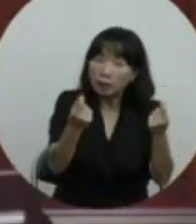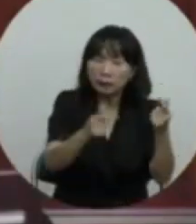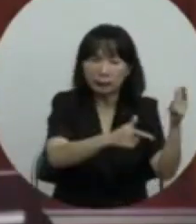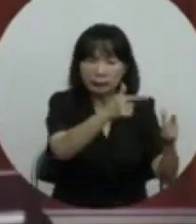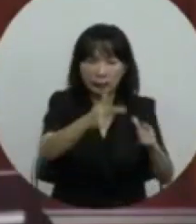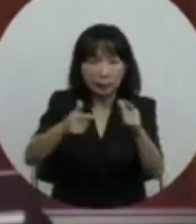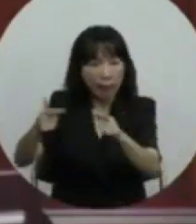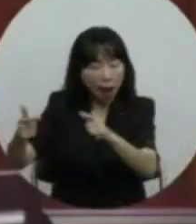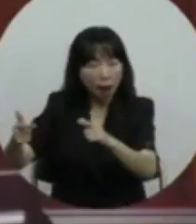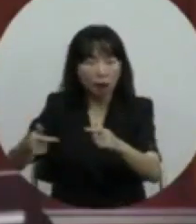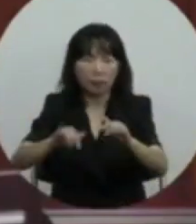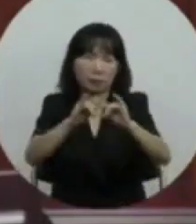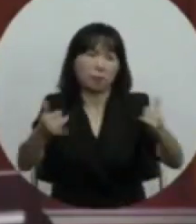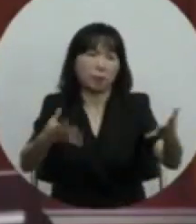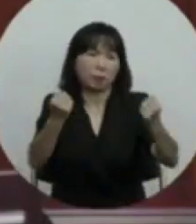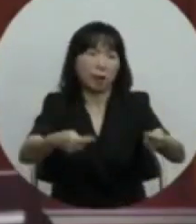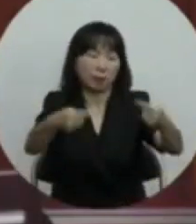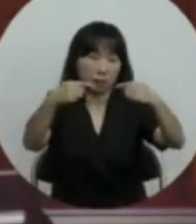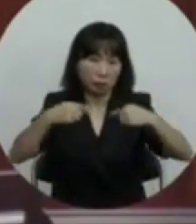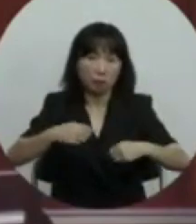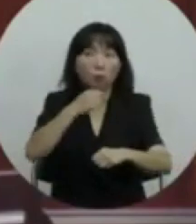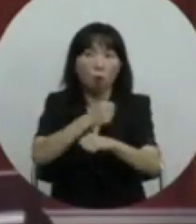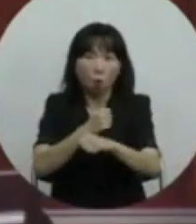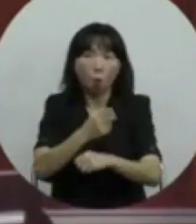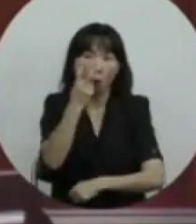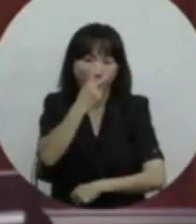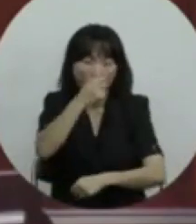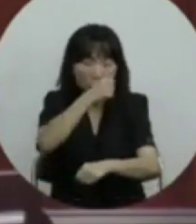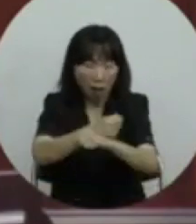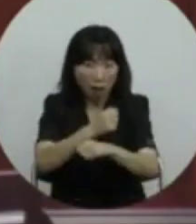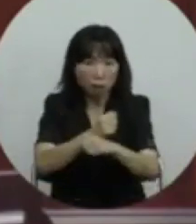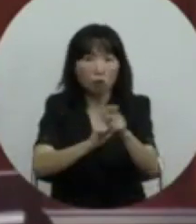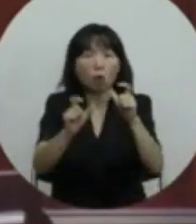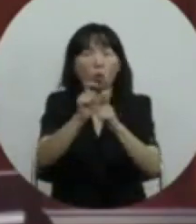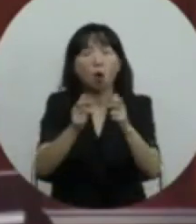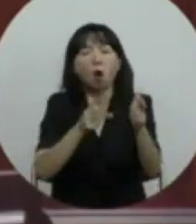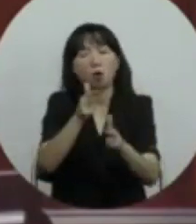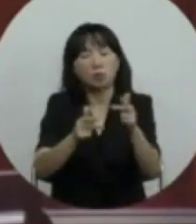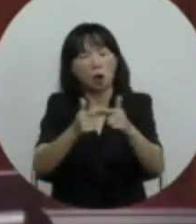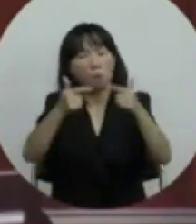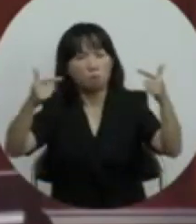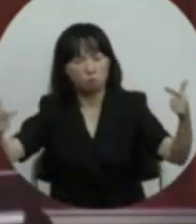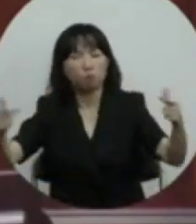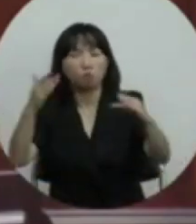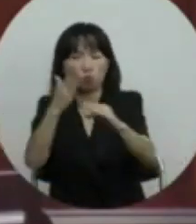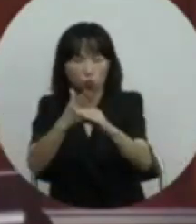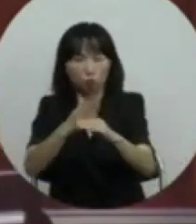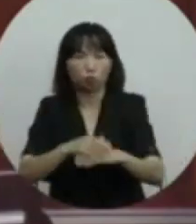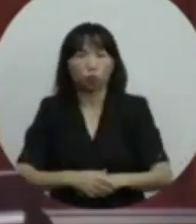참여, 다양한 방법으로 수기 과정을 거쳐 주민참여 예산 사업을 시행하고 있습니다.